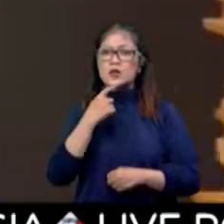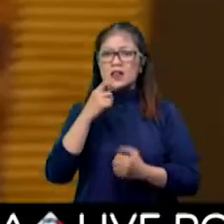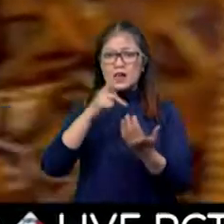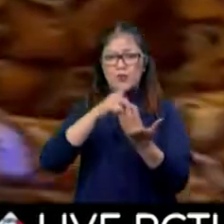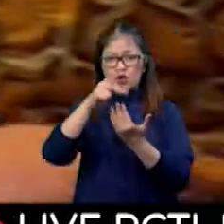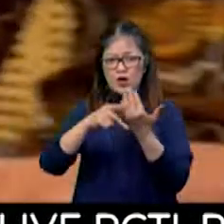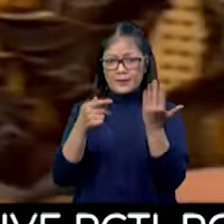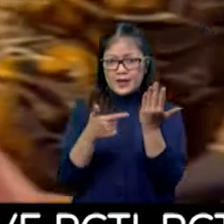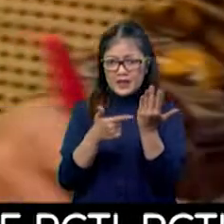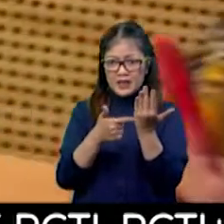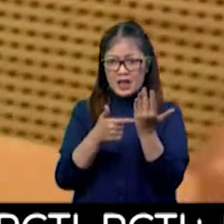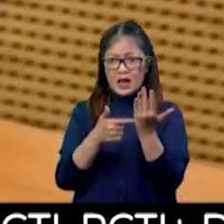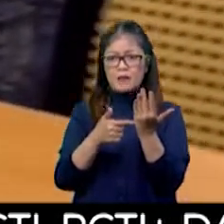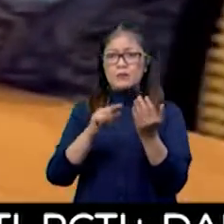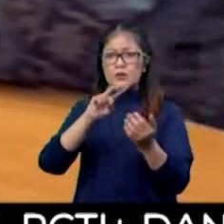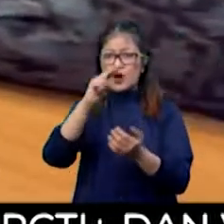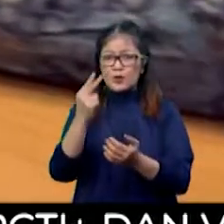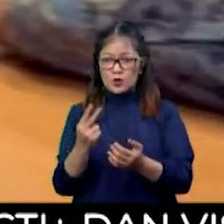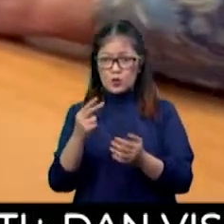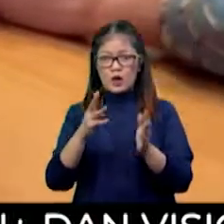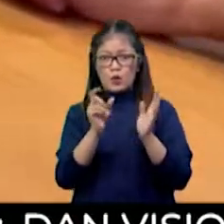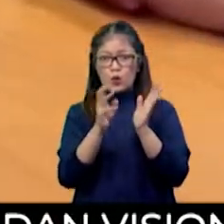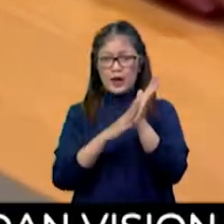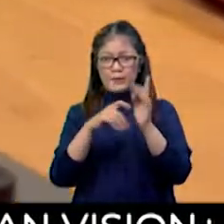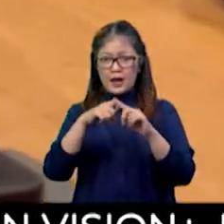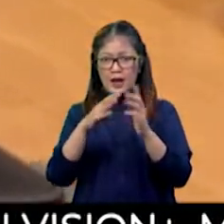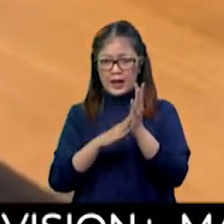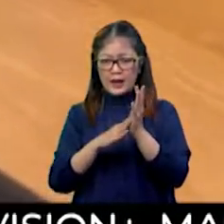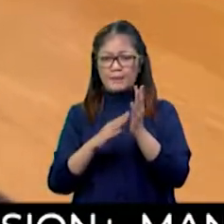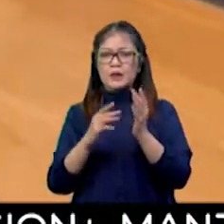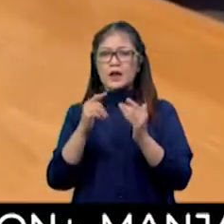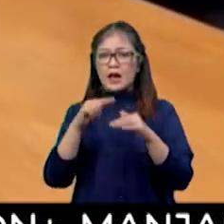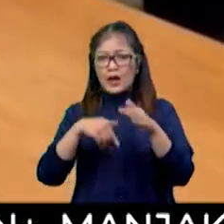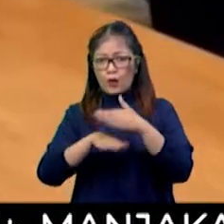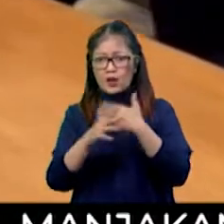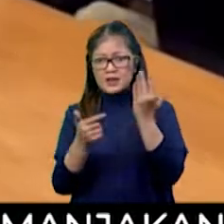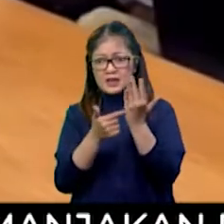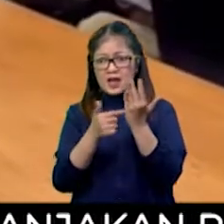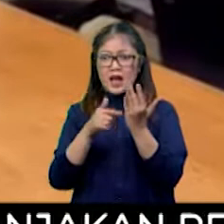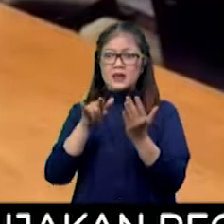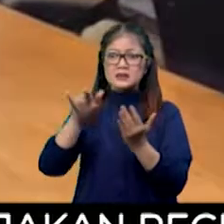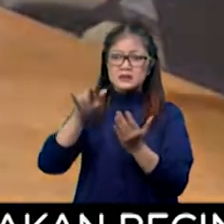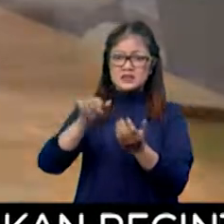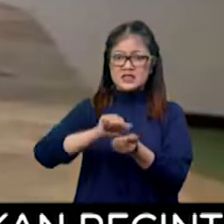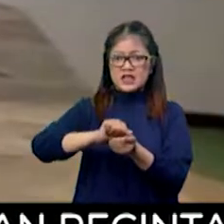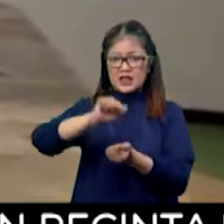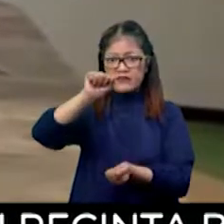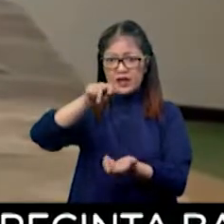program digitalisasi UMKM, pengembangan game online, serta pelatihan hingga sertifikasi keahlian melalui Google Scholarship.